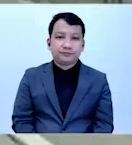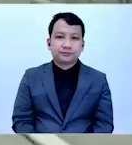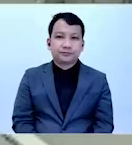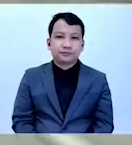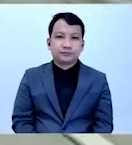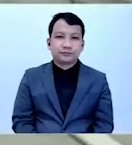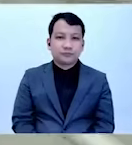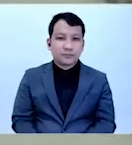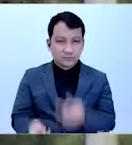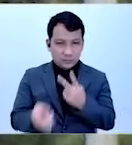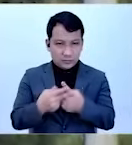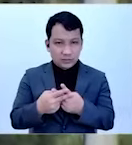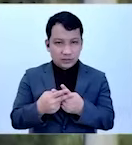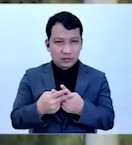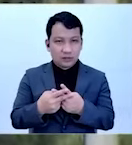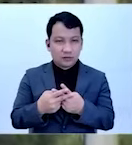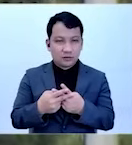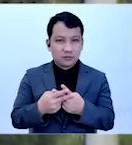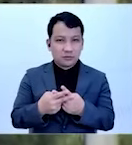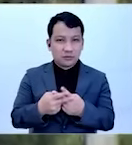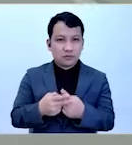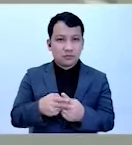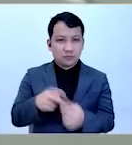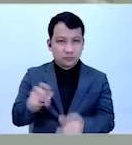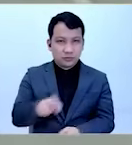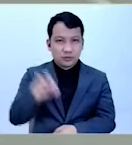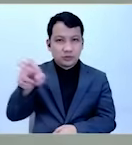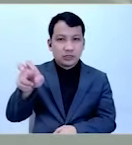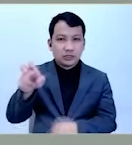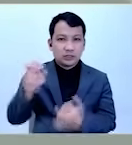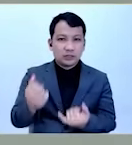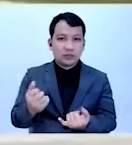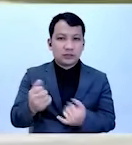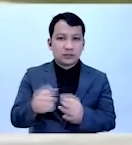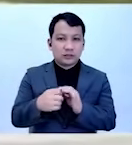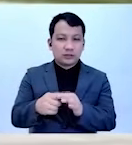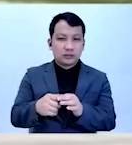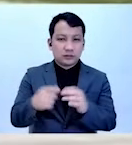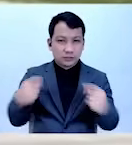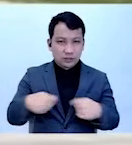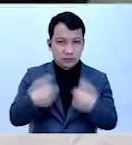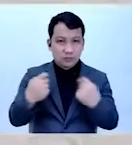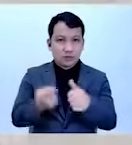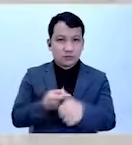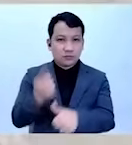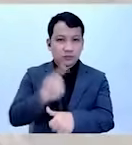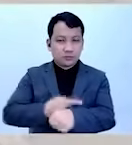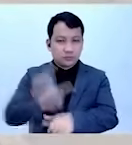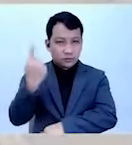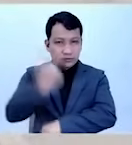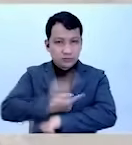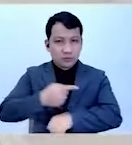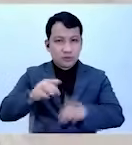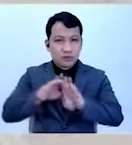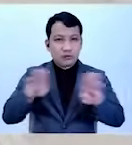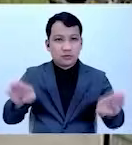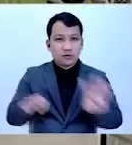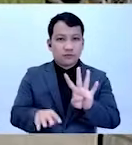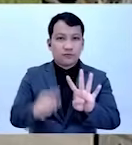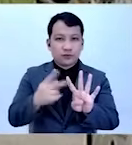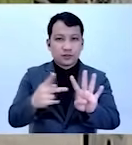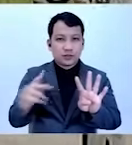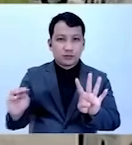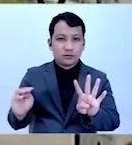Hashtag off to Tagaytay ang trip ng ilan nating mga kapatid ngayong Sabado. Ito rin ang unang weekend simula ng buksan ng 4 km Silang